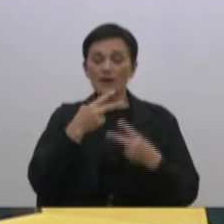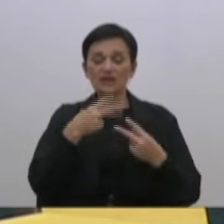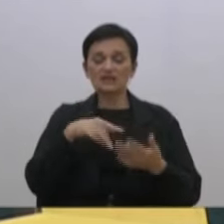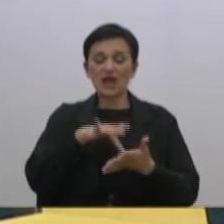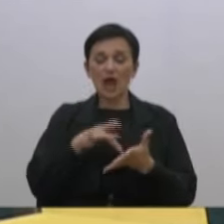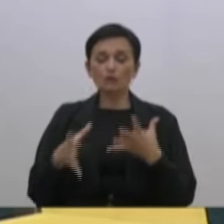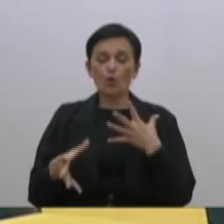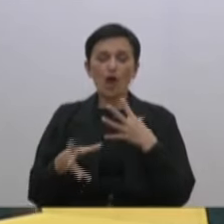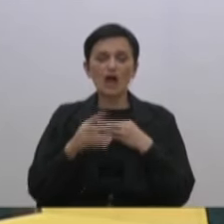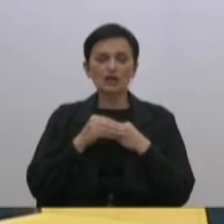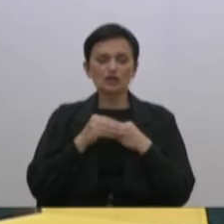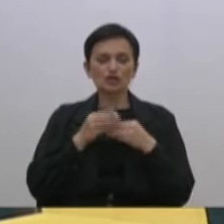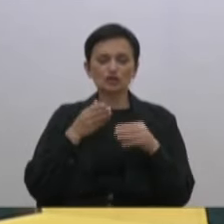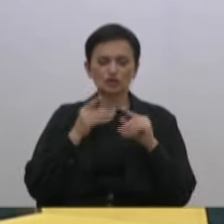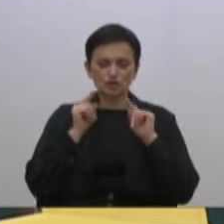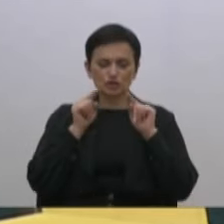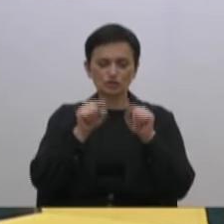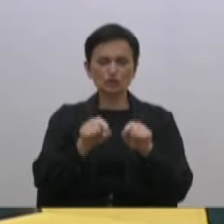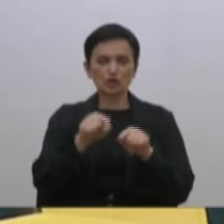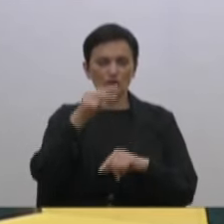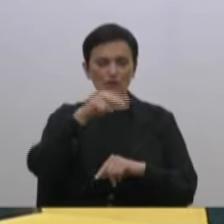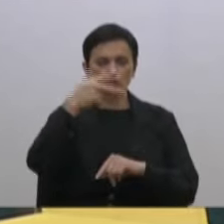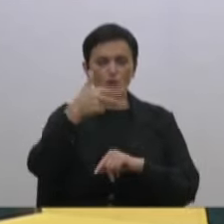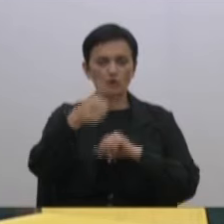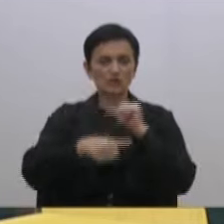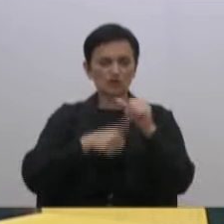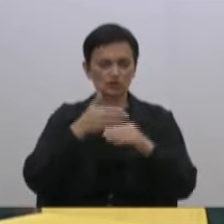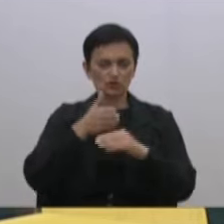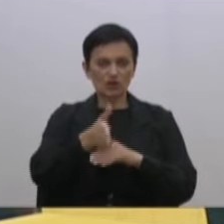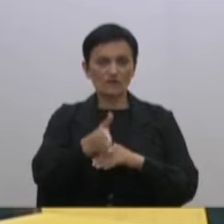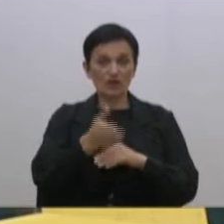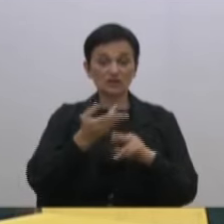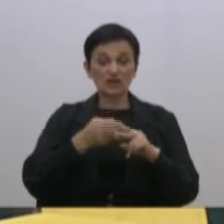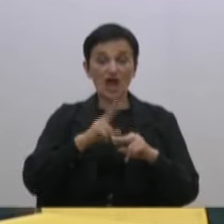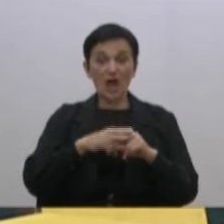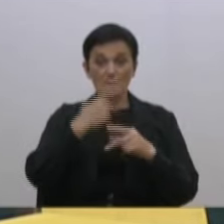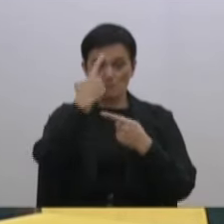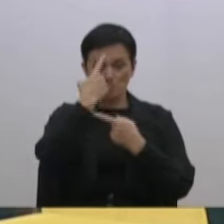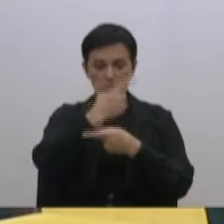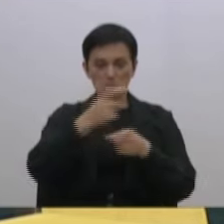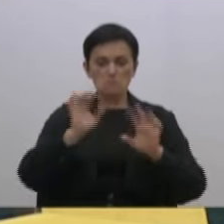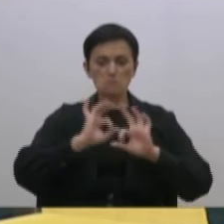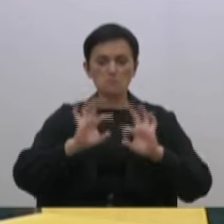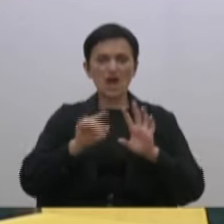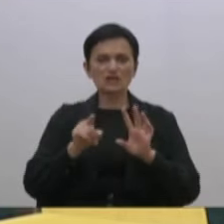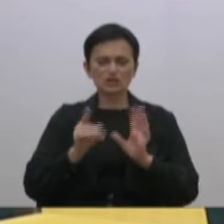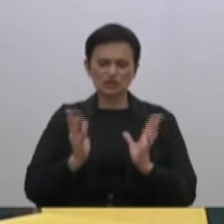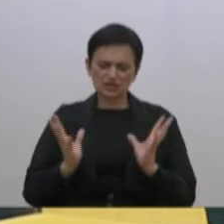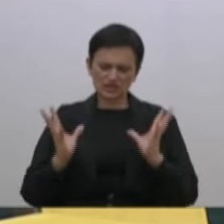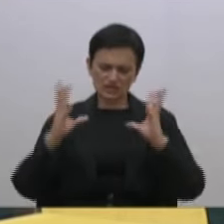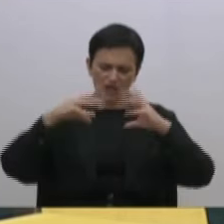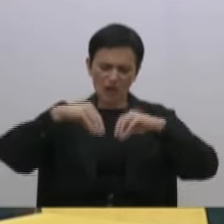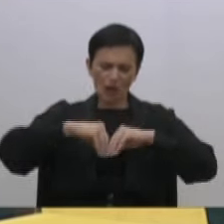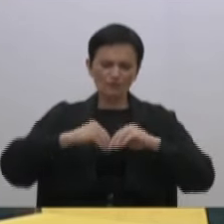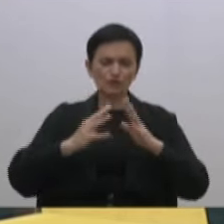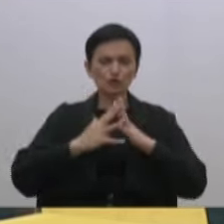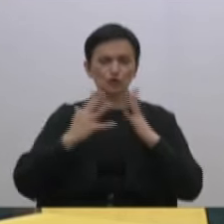თანამოქალაქეებთან ერთად შევალთ 2030 წელს. აი ამ მესეჯში თავმოყრილი არის ის დიდი